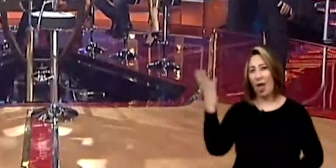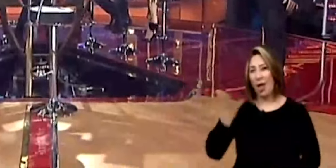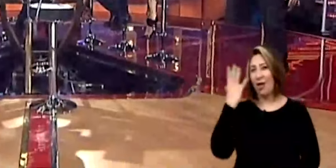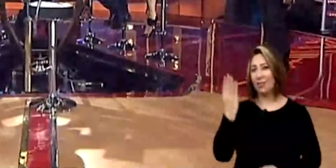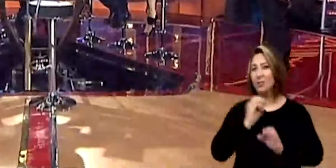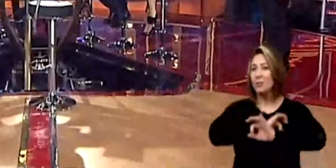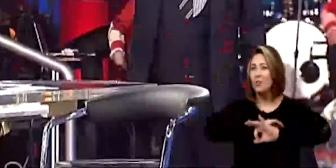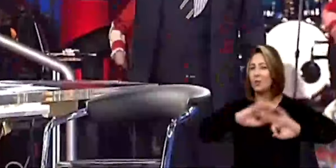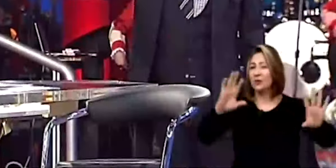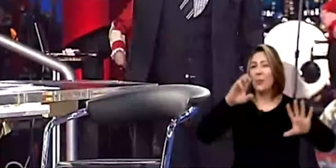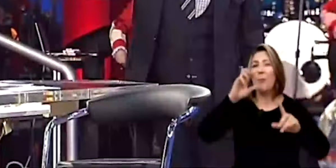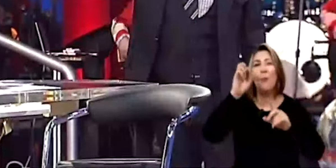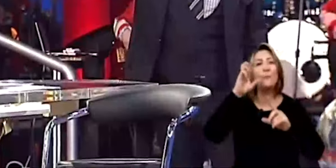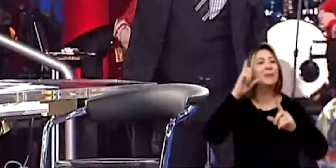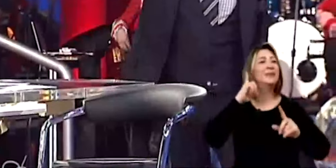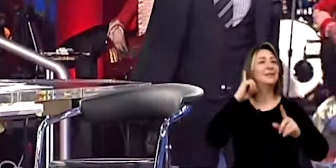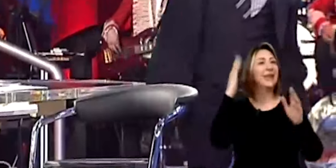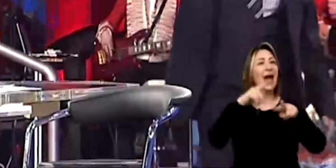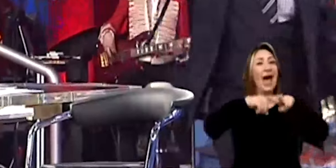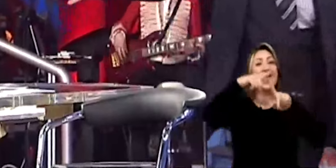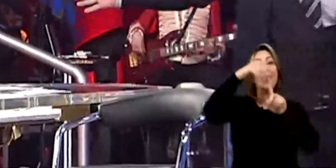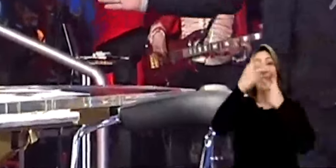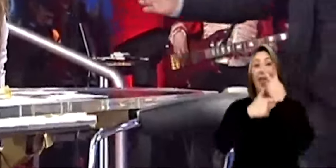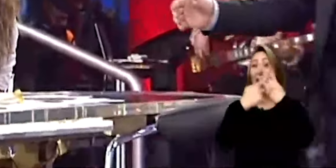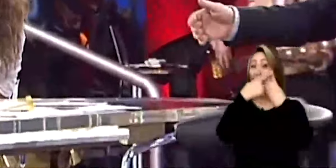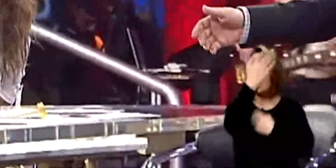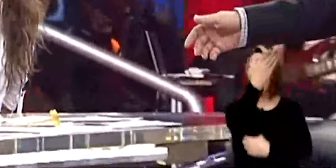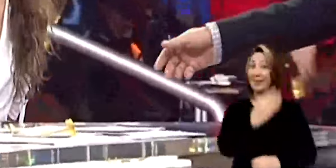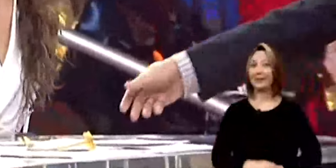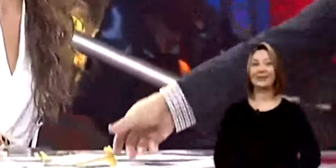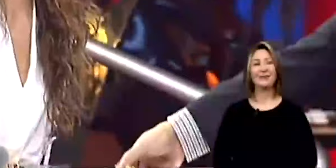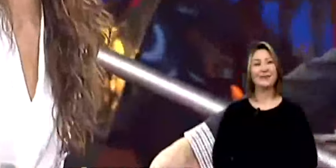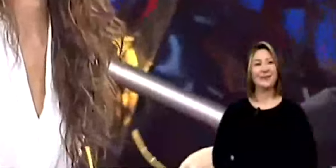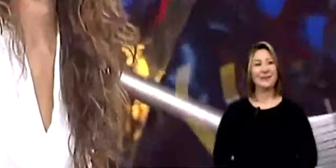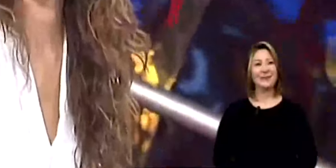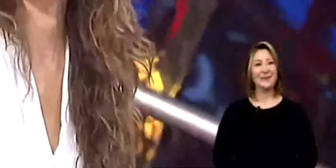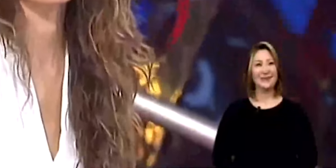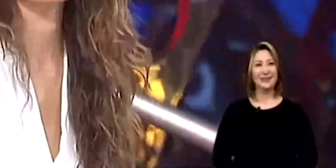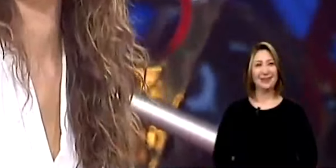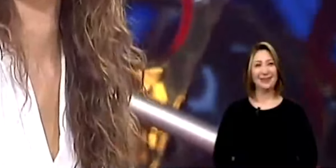en müthiş pop yıldızı geliyor. Hanımlar, beyler, Atiye'ye almışlarım.